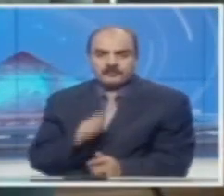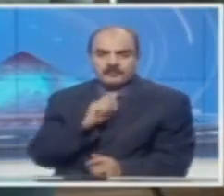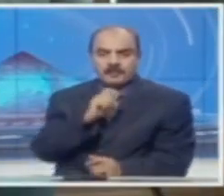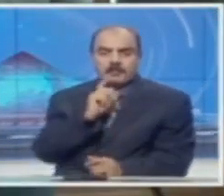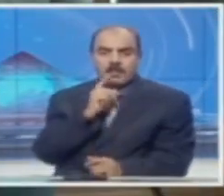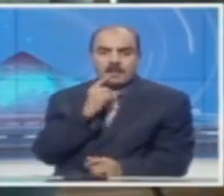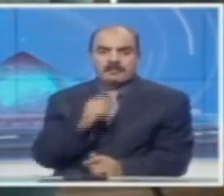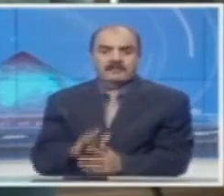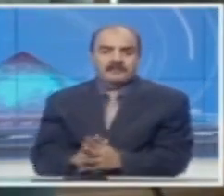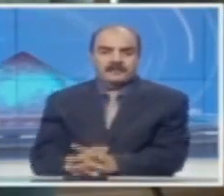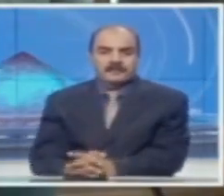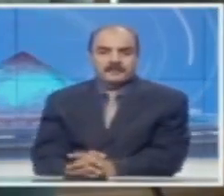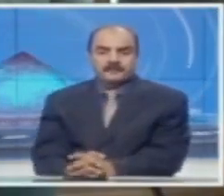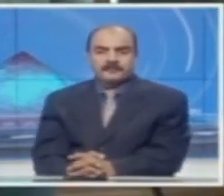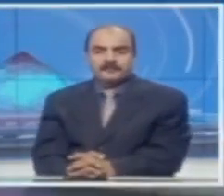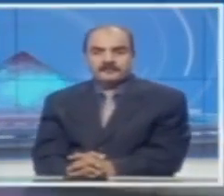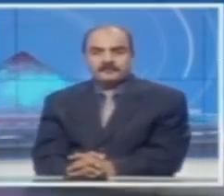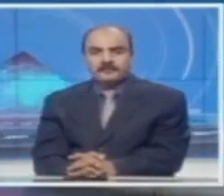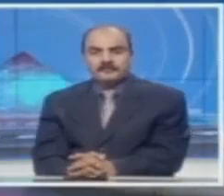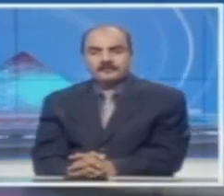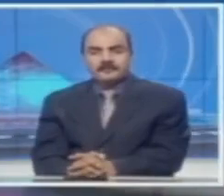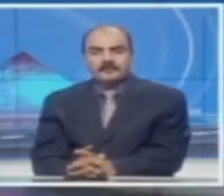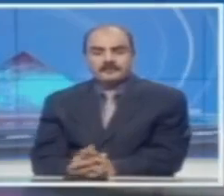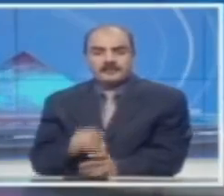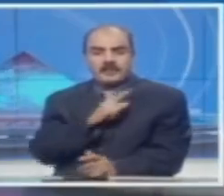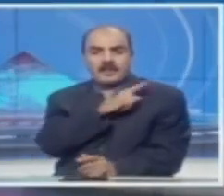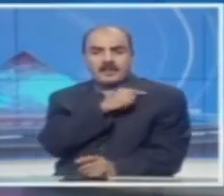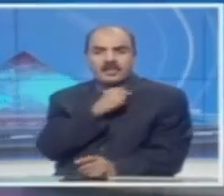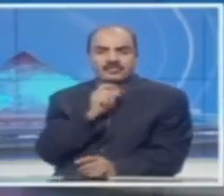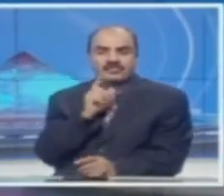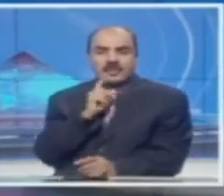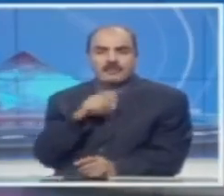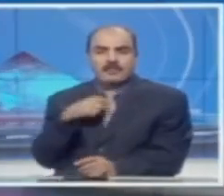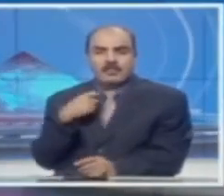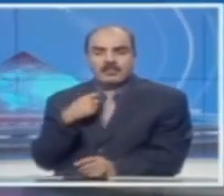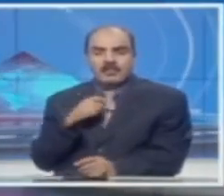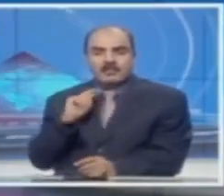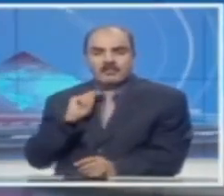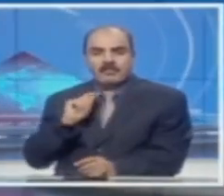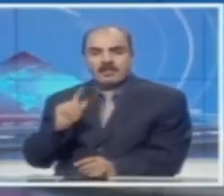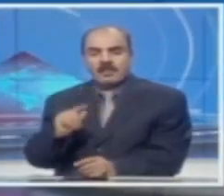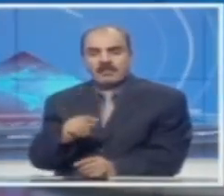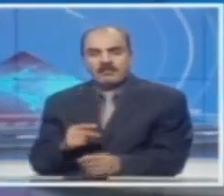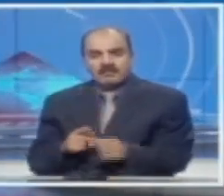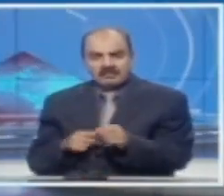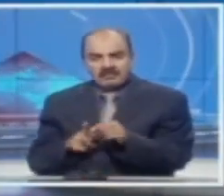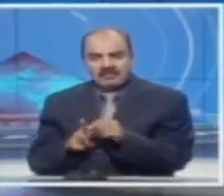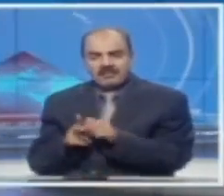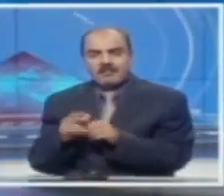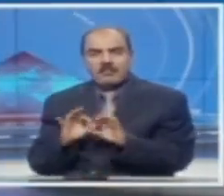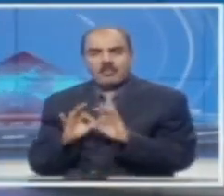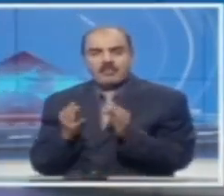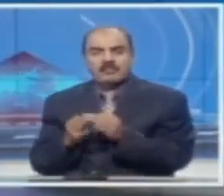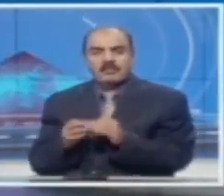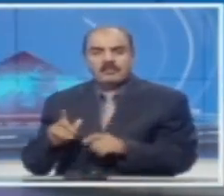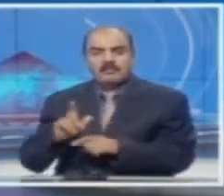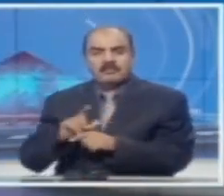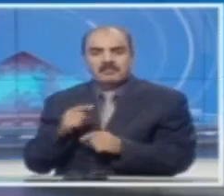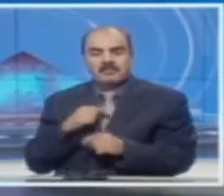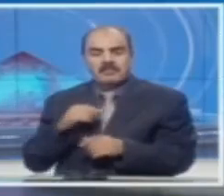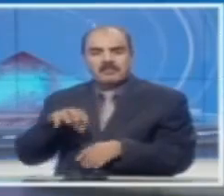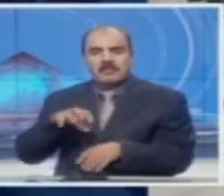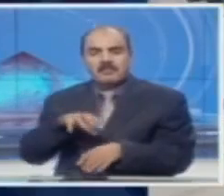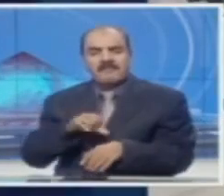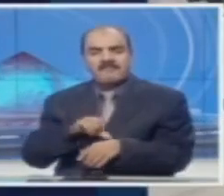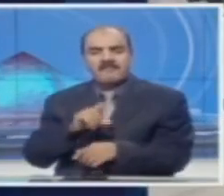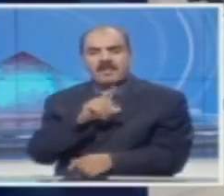حلمي، التلفزيون المصري. شارك اللواء هشام أمنة وزير التنمية المحلية في افتتاح أعمال مؤتمر قمة المدن والحكومات